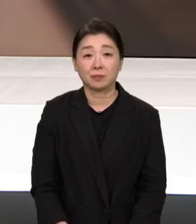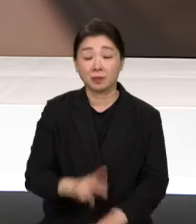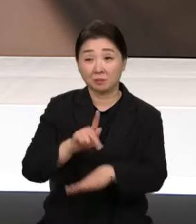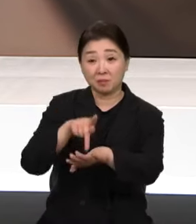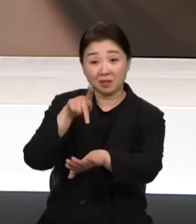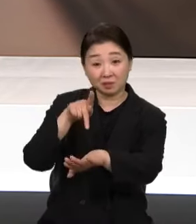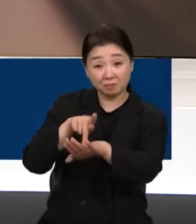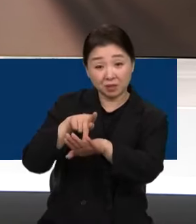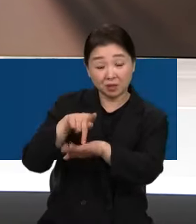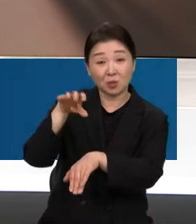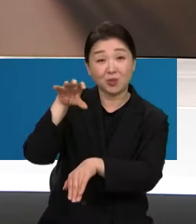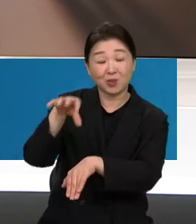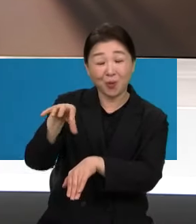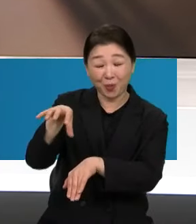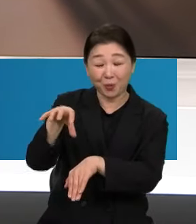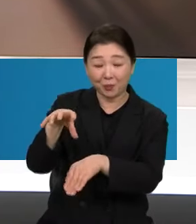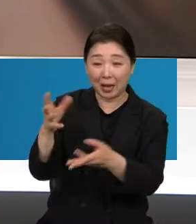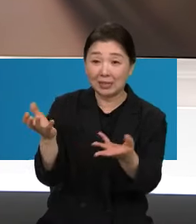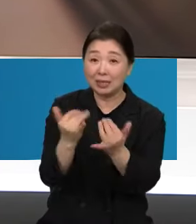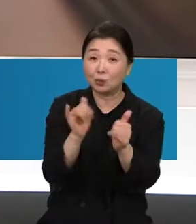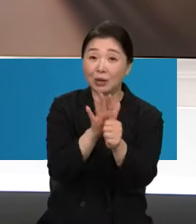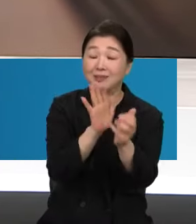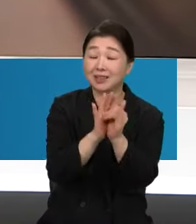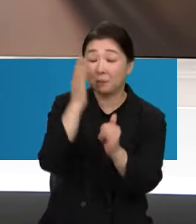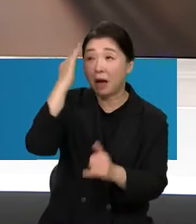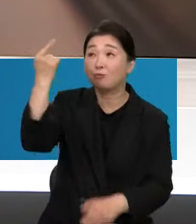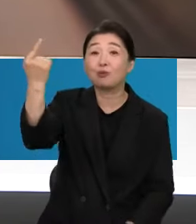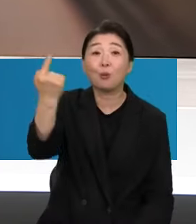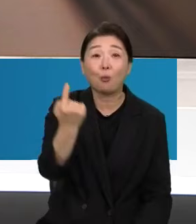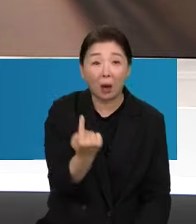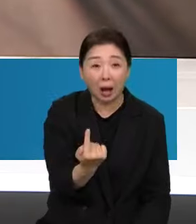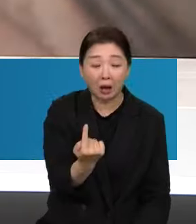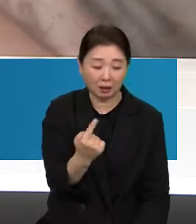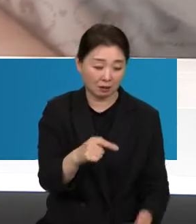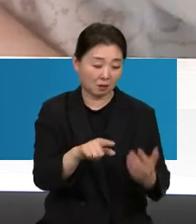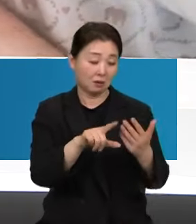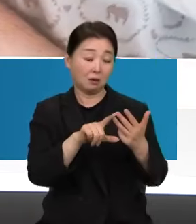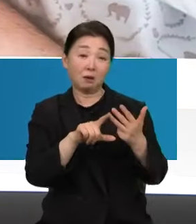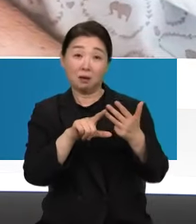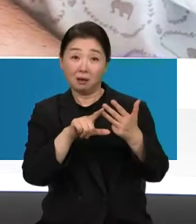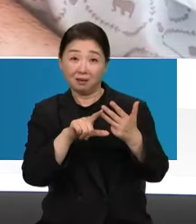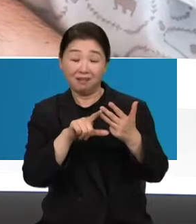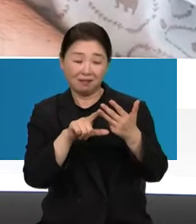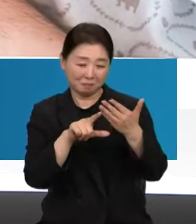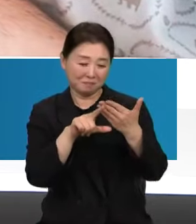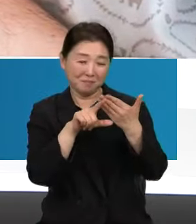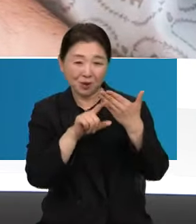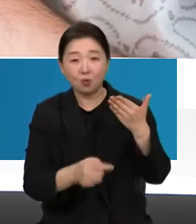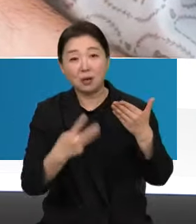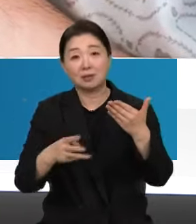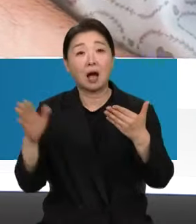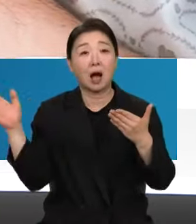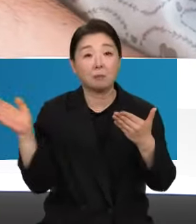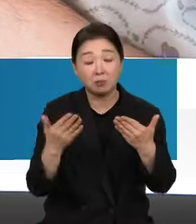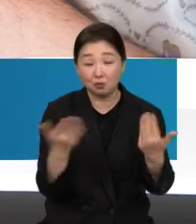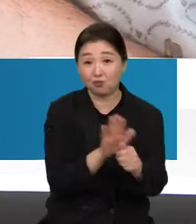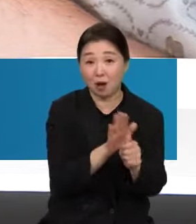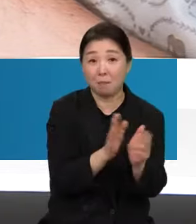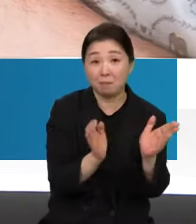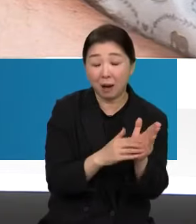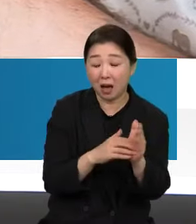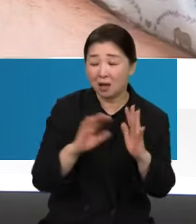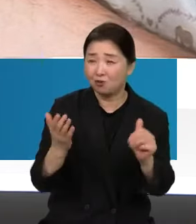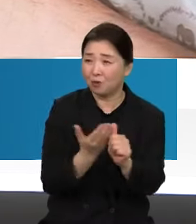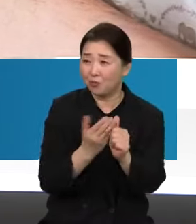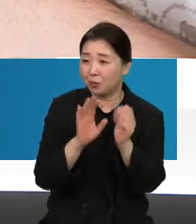필리핀 가사 관리사 100명이 내일 우리나라에 들어와 다음 달 3일부터 가정에 배치됩니다 육가 부담을 덜어줄 거란 기대에